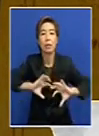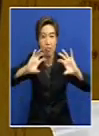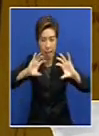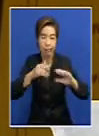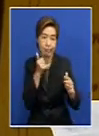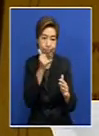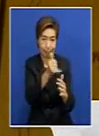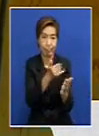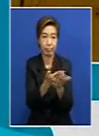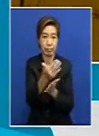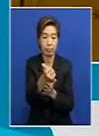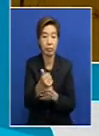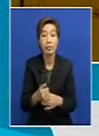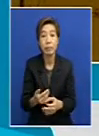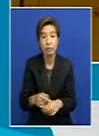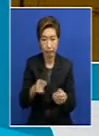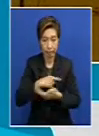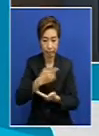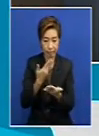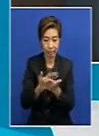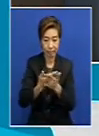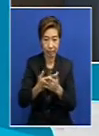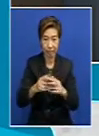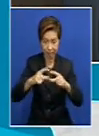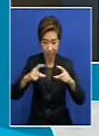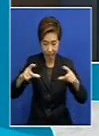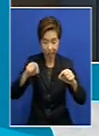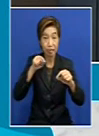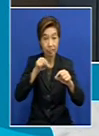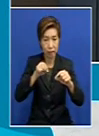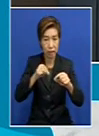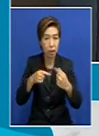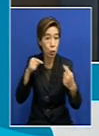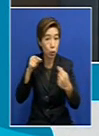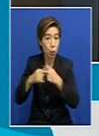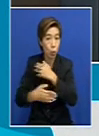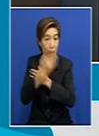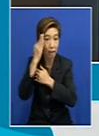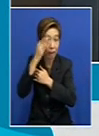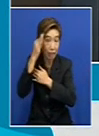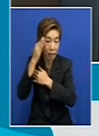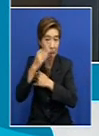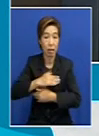างดร.วิรัชัยบอกว่าธนบัตรที่พิมพ์มาสำหรับโอกาสมหามงคลนี้